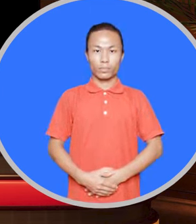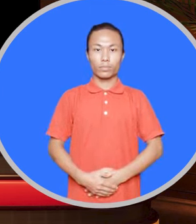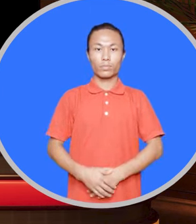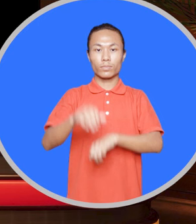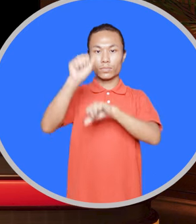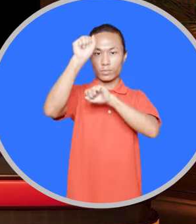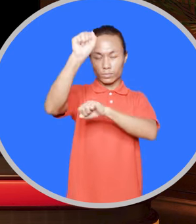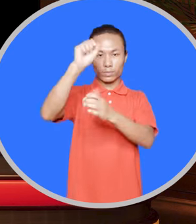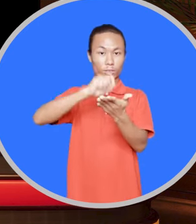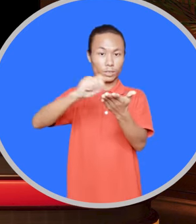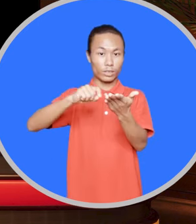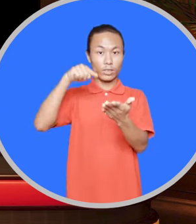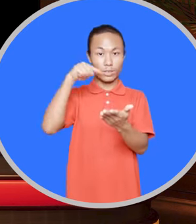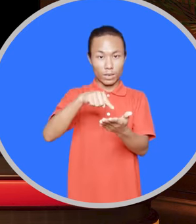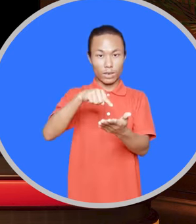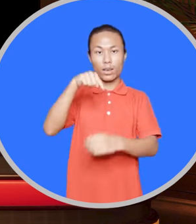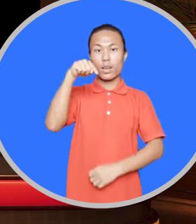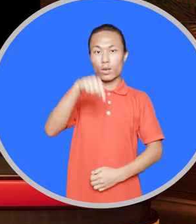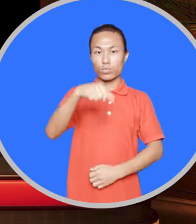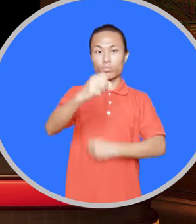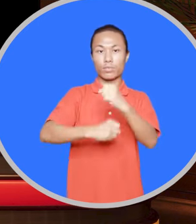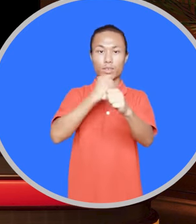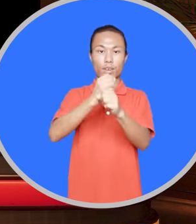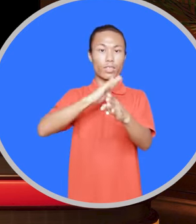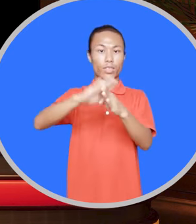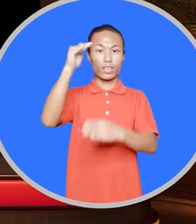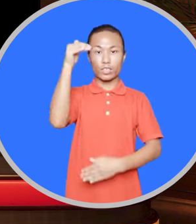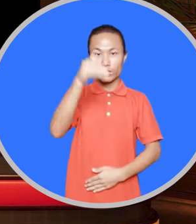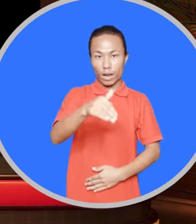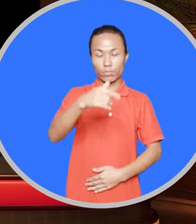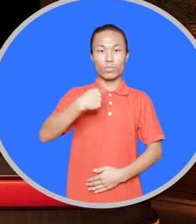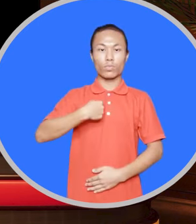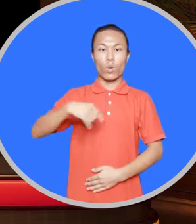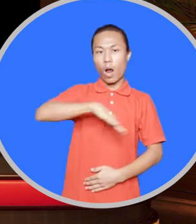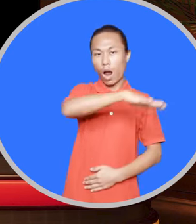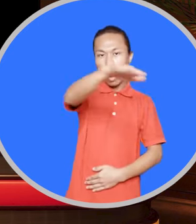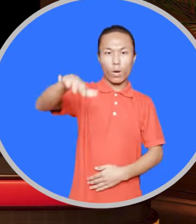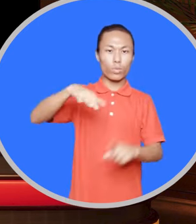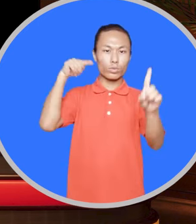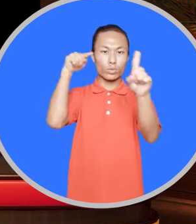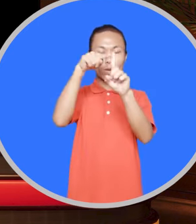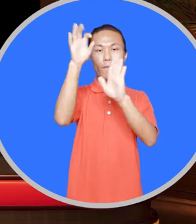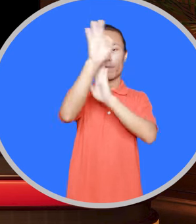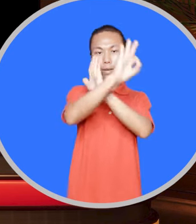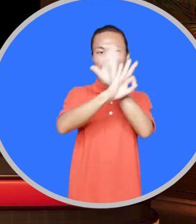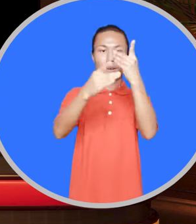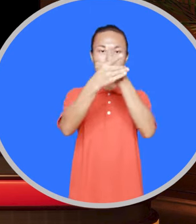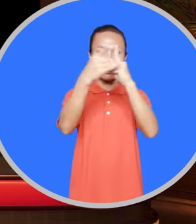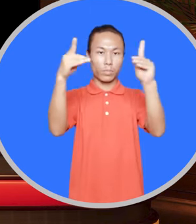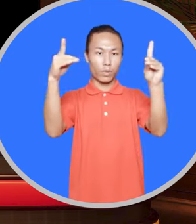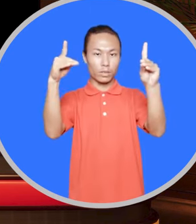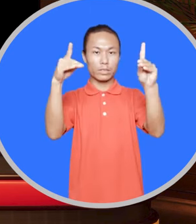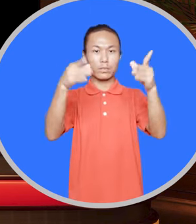မိတို့အားလုံးမျှော်မှန်းကြိုးပမ်းနေတဲ့နာကတ်ဖက်ဒရယ်ဒီမိုကရေစီပြည်အောင်စုတည်ဆောက်ရေးပန်းနိုင်ကပုံမနီးကပ်လာပြီဖြစ်တယ်